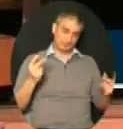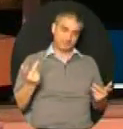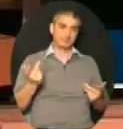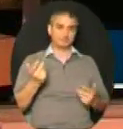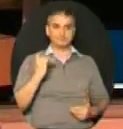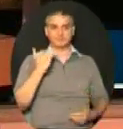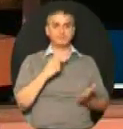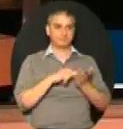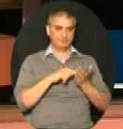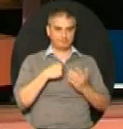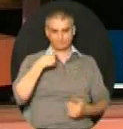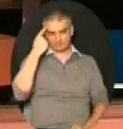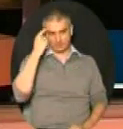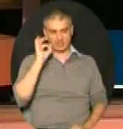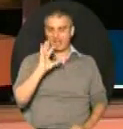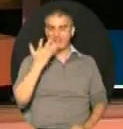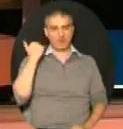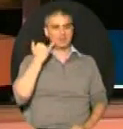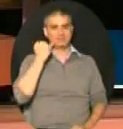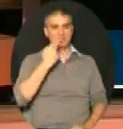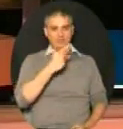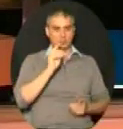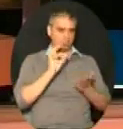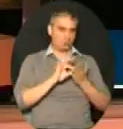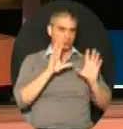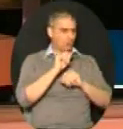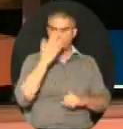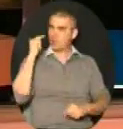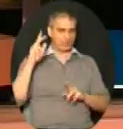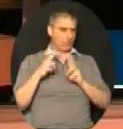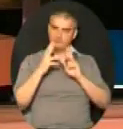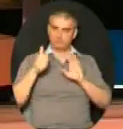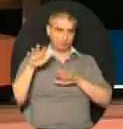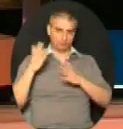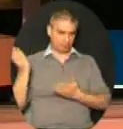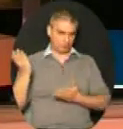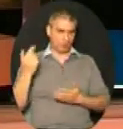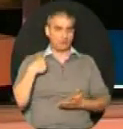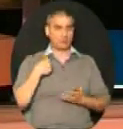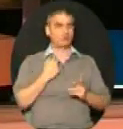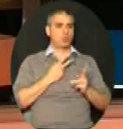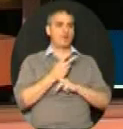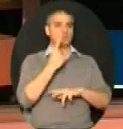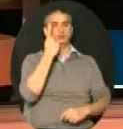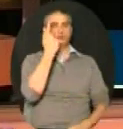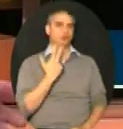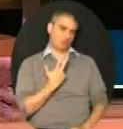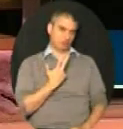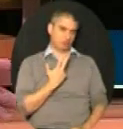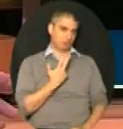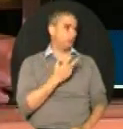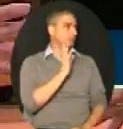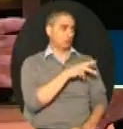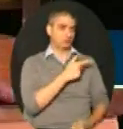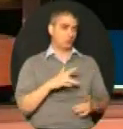עברנו שליש, כיוון שאני יודעת איפה היה הרצוג באותו לילה, הוא לא היה עם ראש הממשלה. עברנו שליש. תדעת, יש